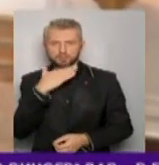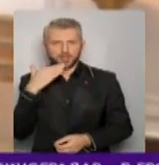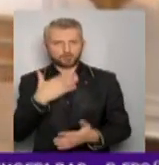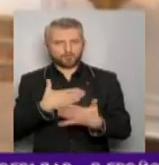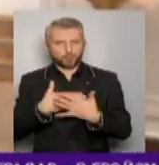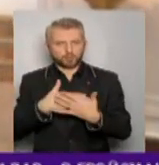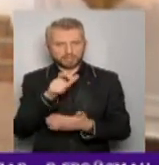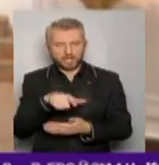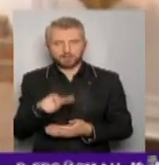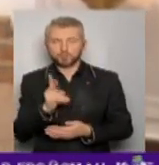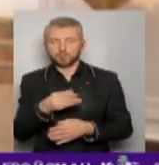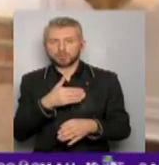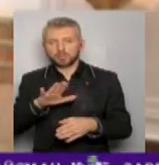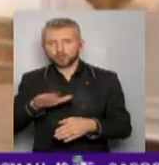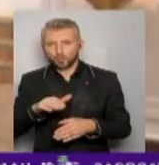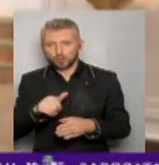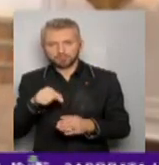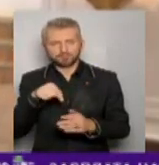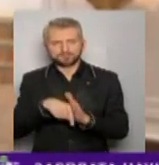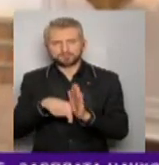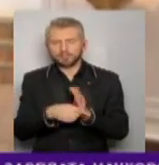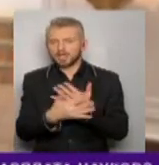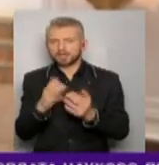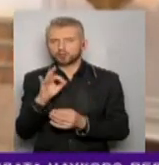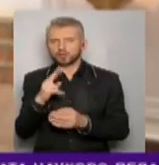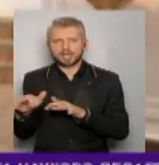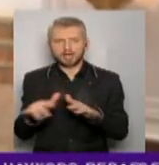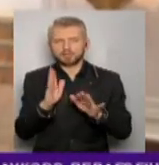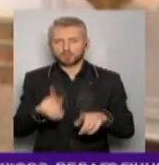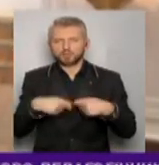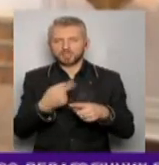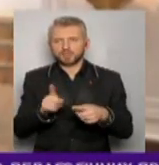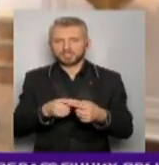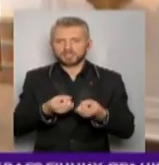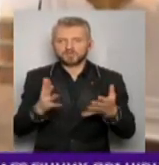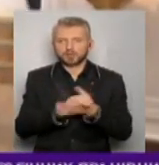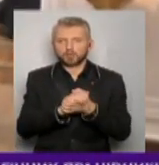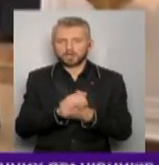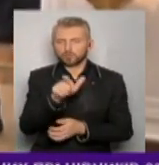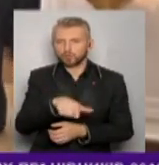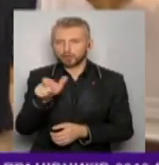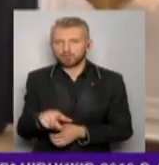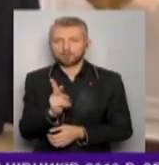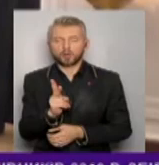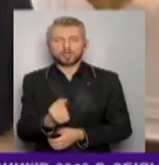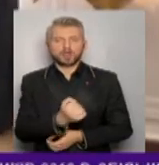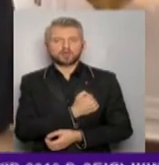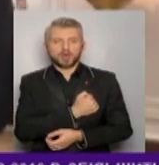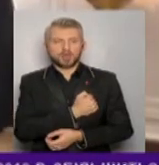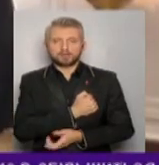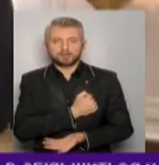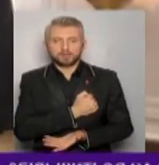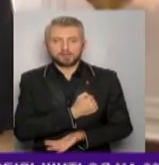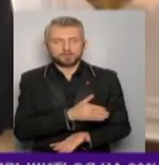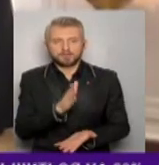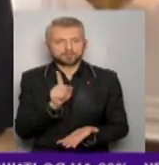які згодом у розрізі різних соціальних акцій будуть передавати це світло миру людям, які, на жаль,